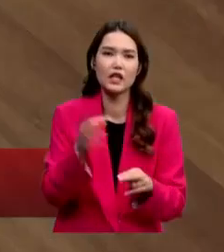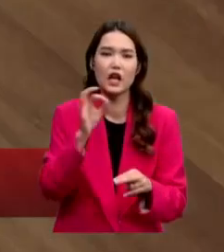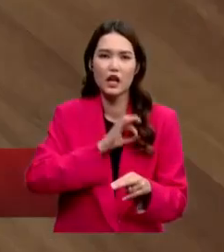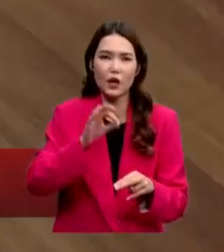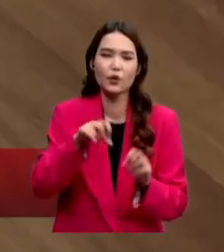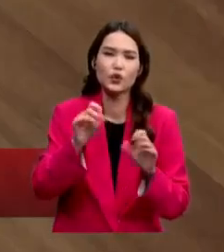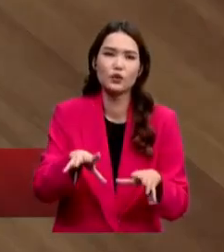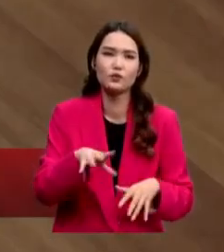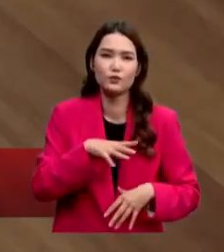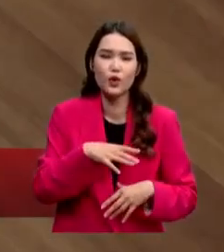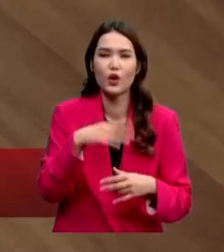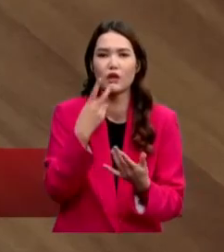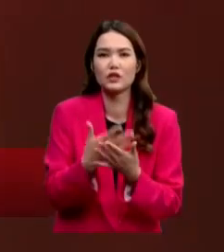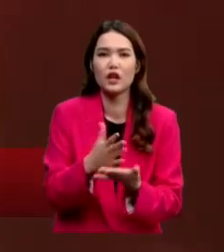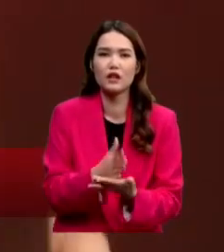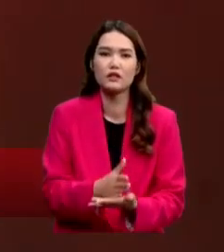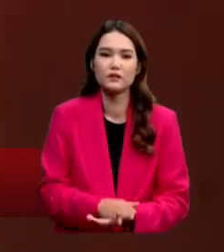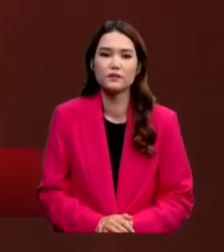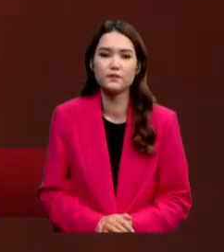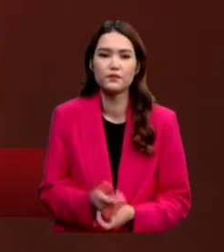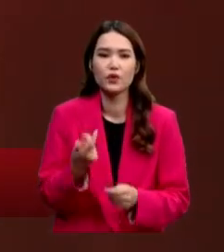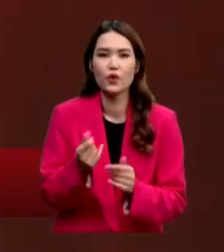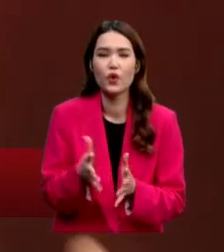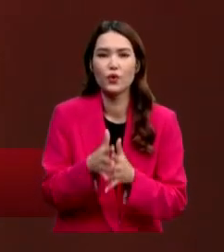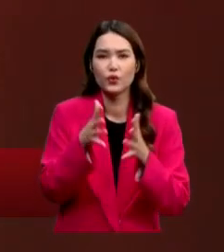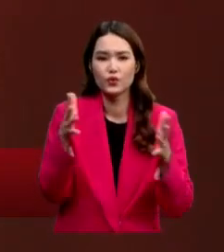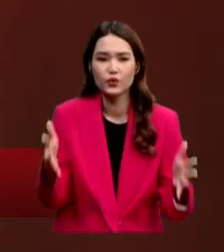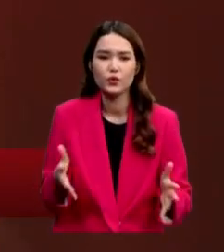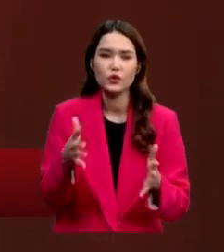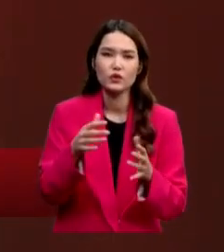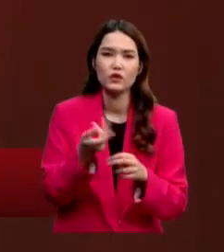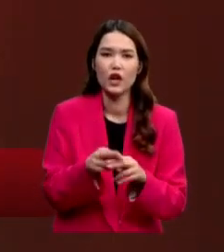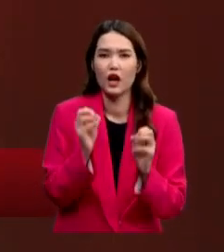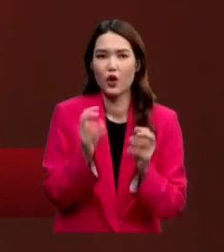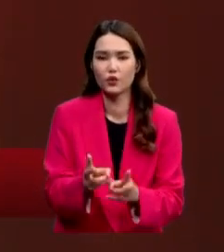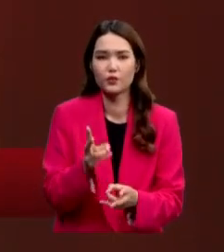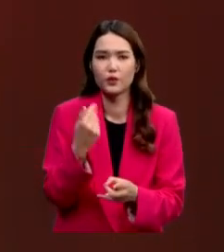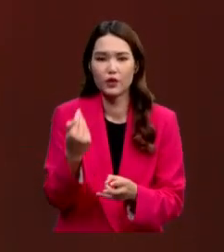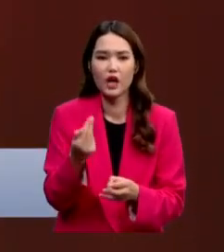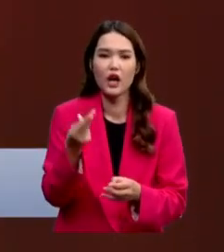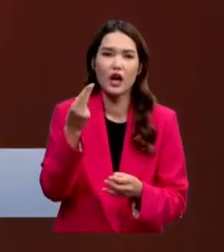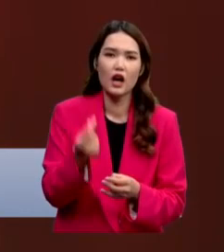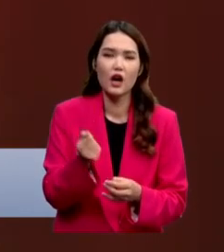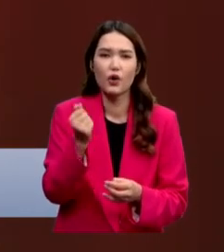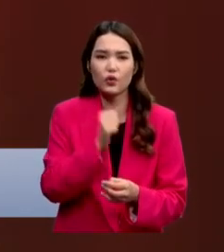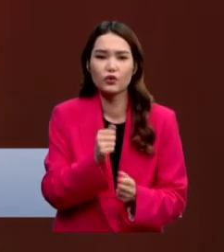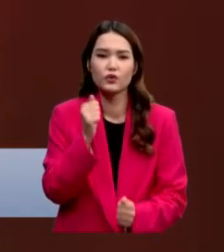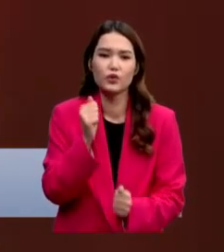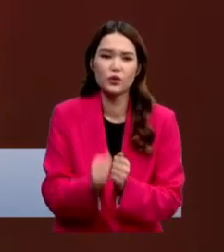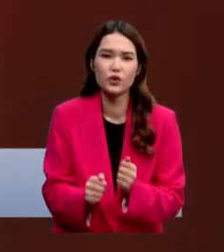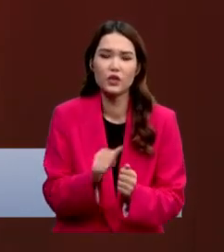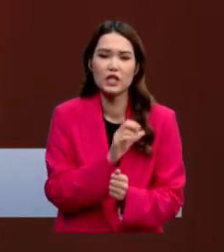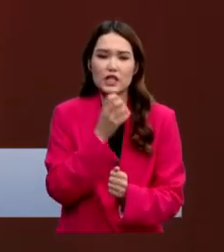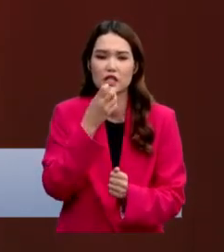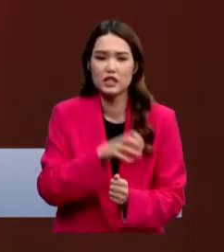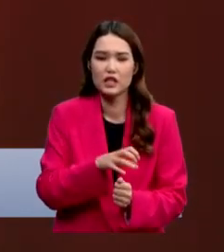болуы мүмкін деген жорамал да бар. Үлкен ақша бар жерде үлкен қауіп бар. Осы ақша ұрлармен күресудің ең басы